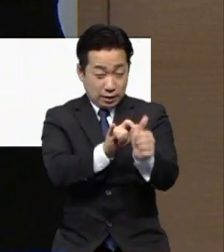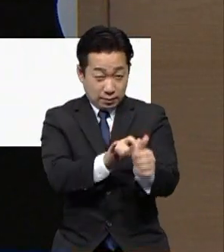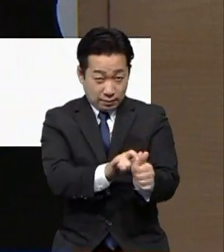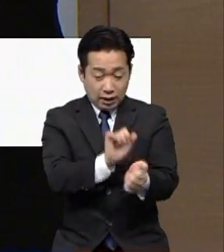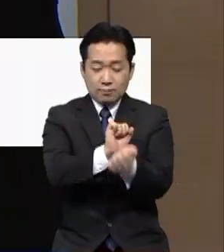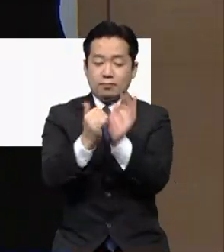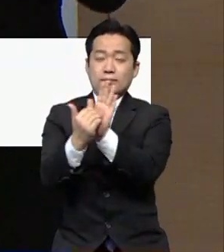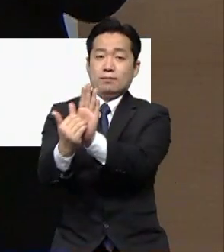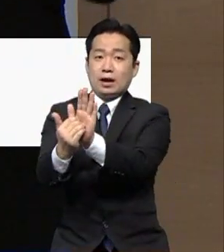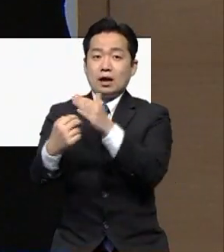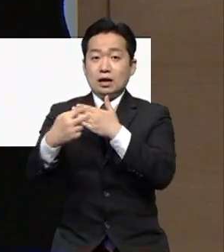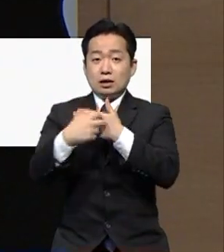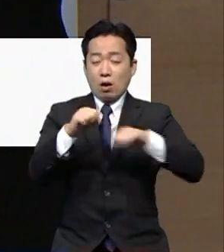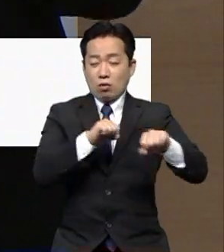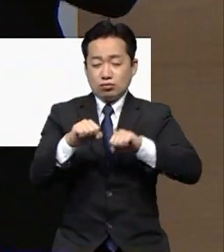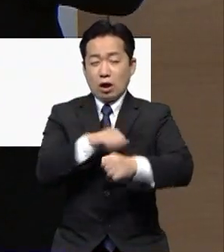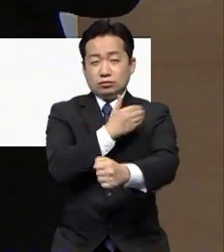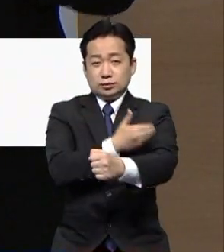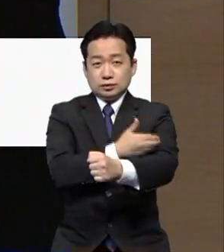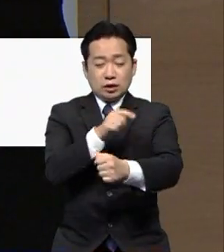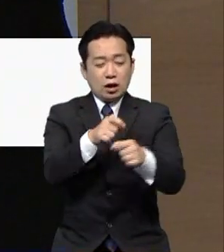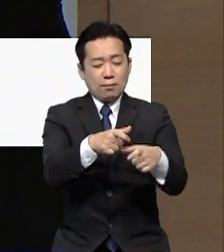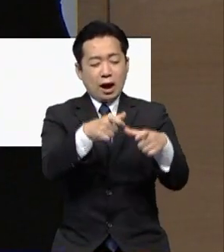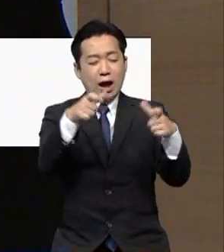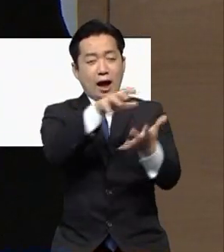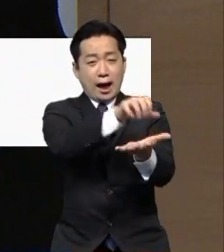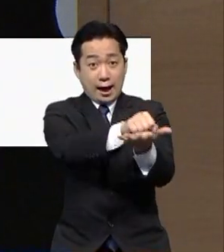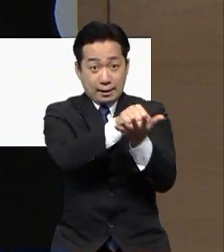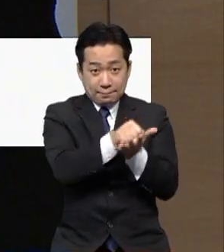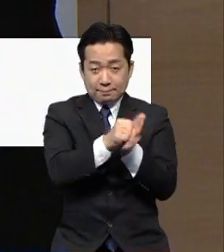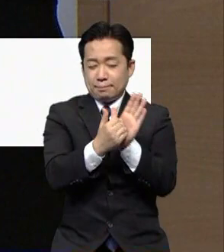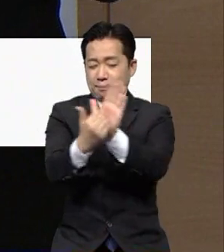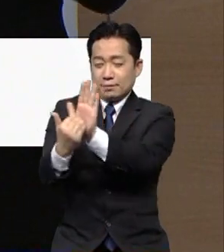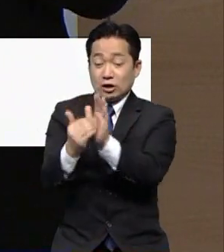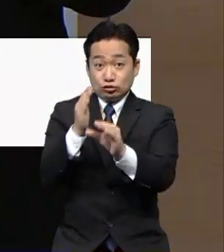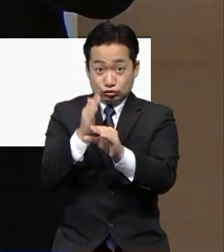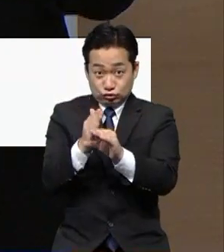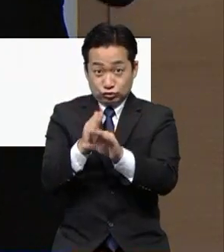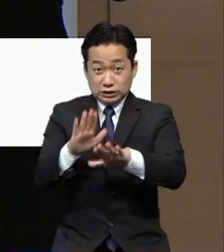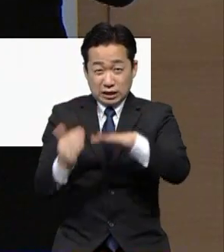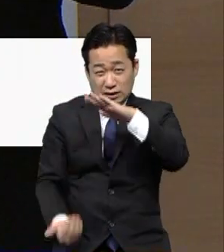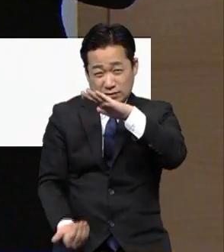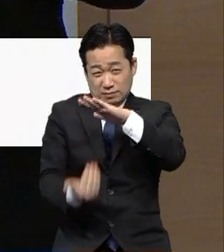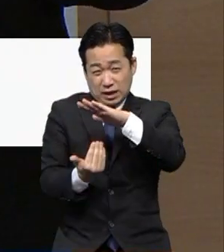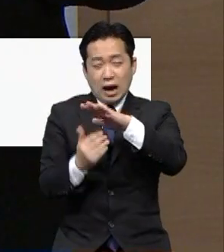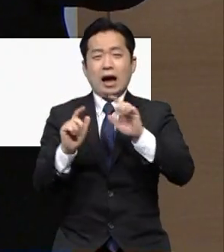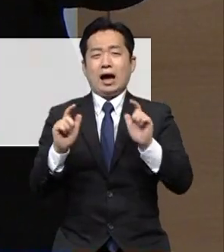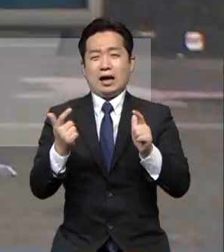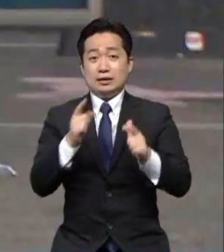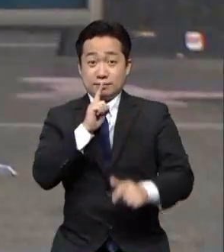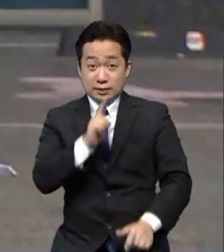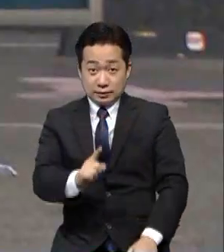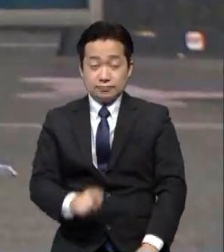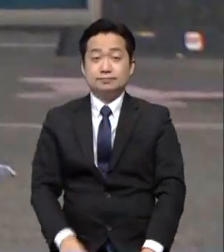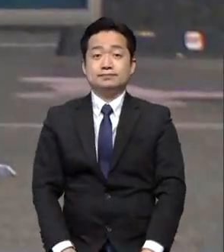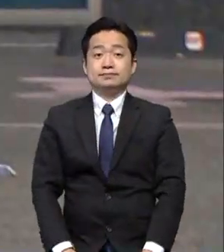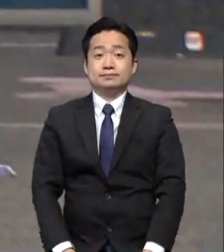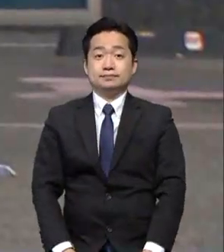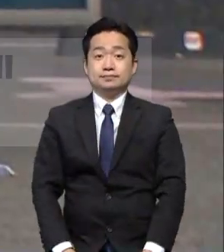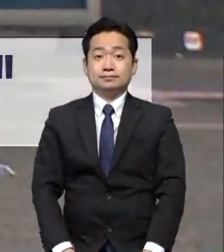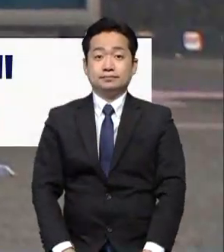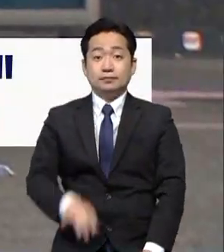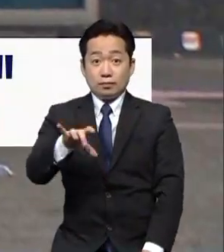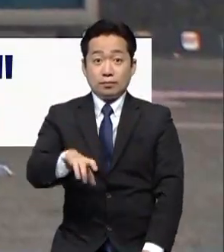방역과 의료 대응 역량을 계속 확충해 대응하고 있어 한계 상황으로 보기 어렵습니다.